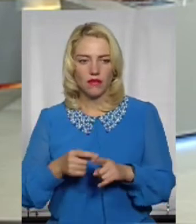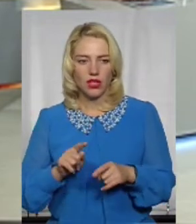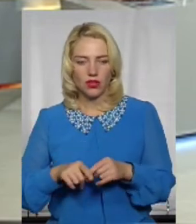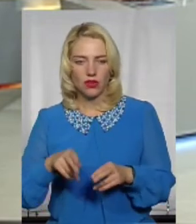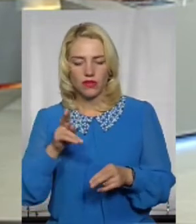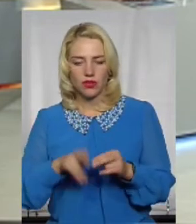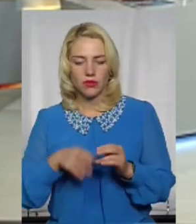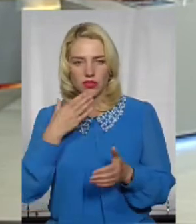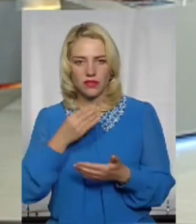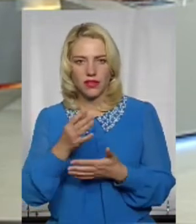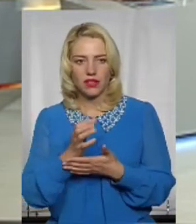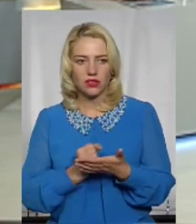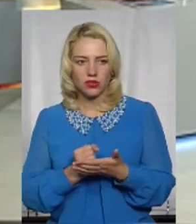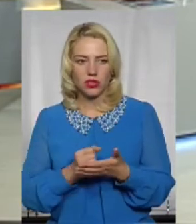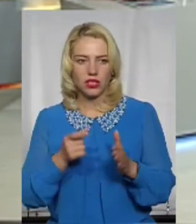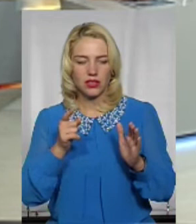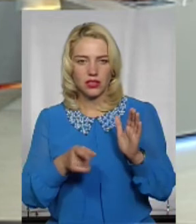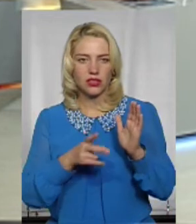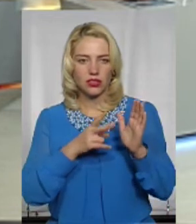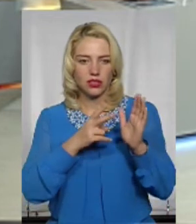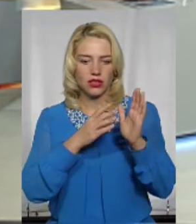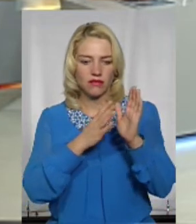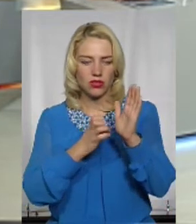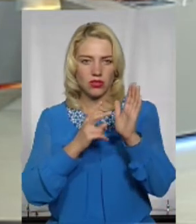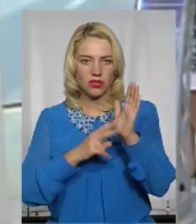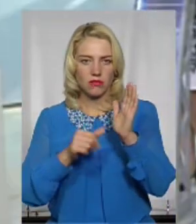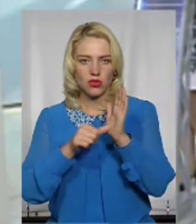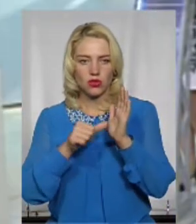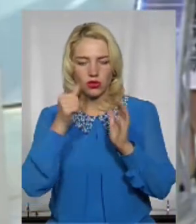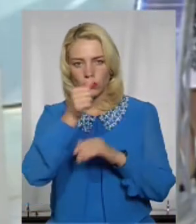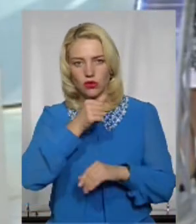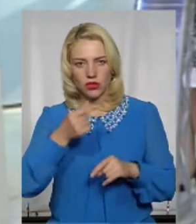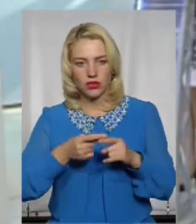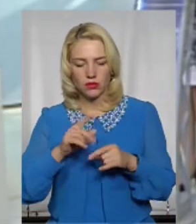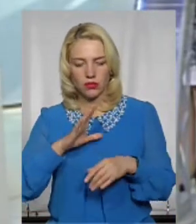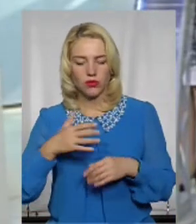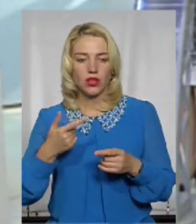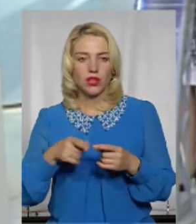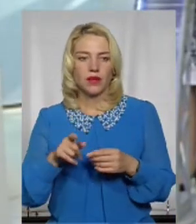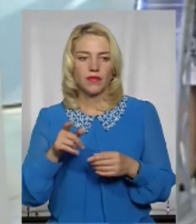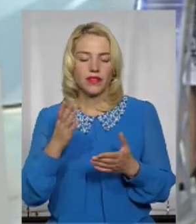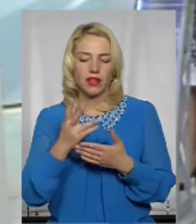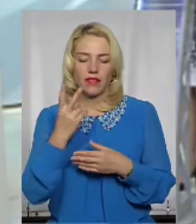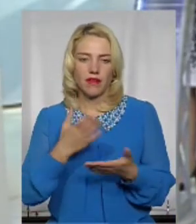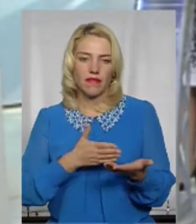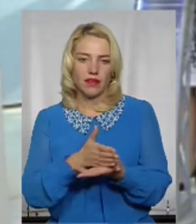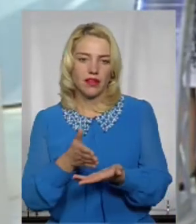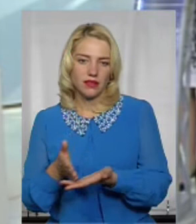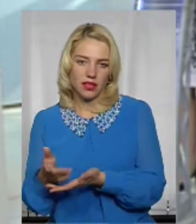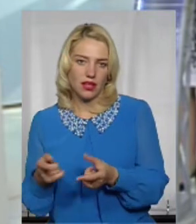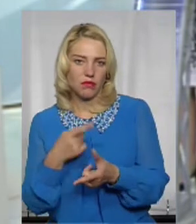вичерпало свій ресурс. Це в 76-му році. Це в 76-му році, році вичерпало. Воно вичерпало свій ресурс. Значить, є два варіанти.